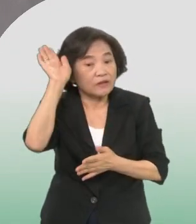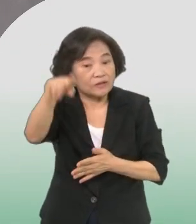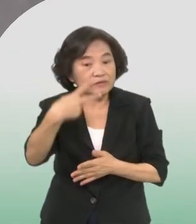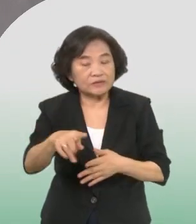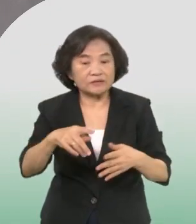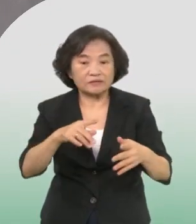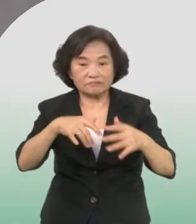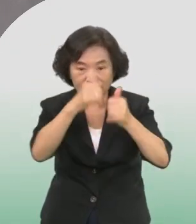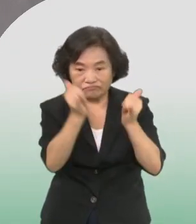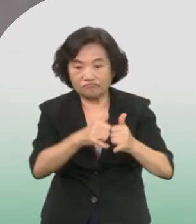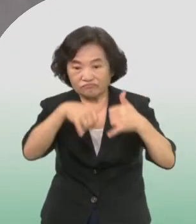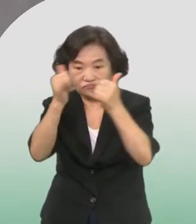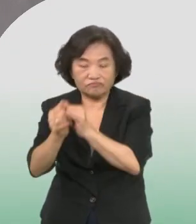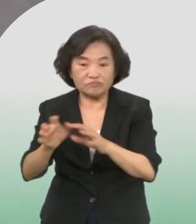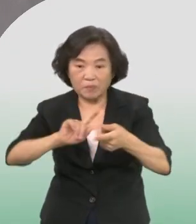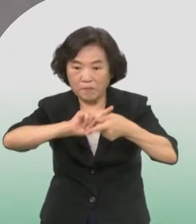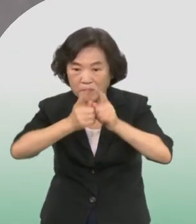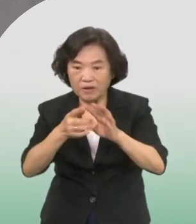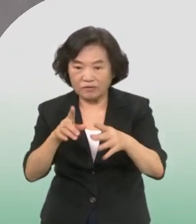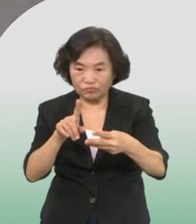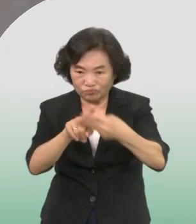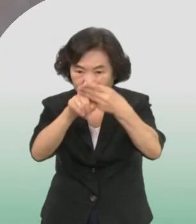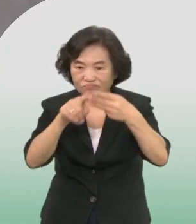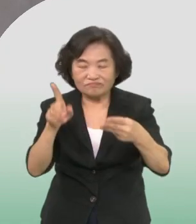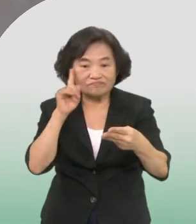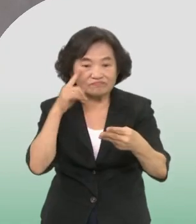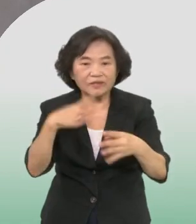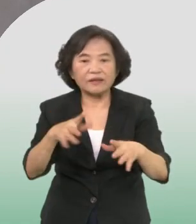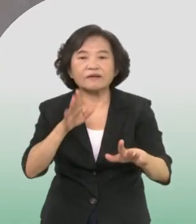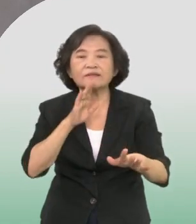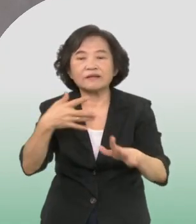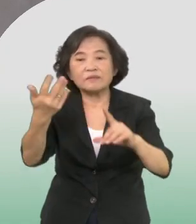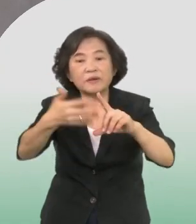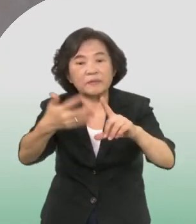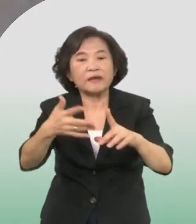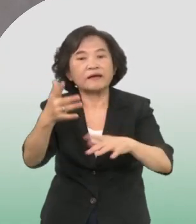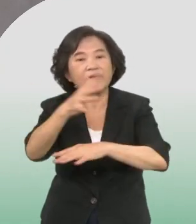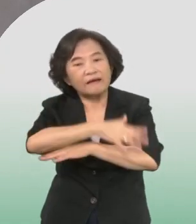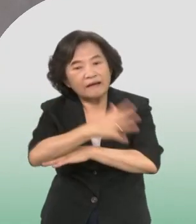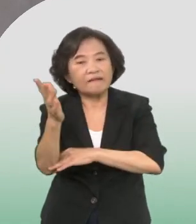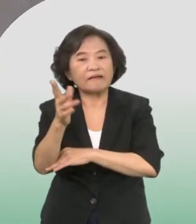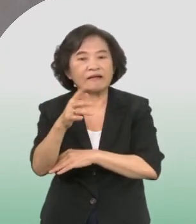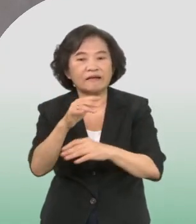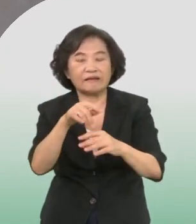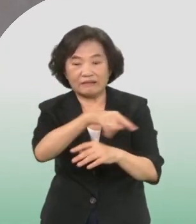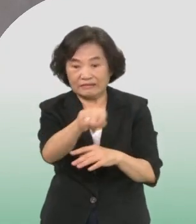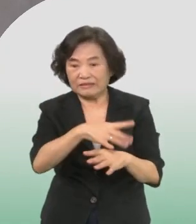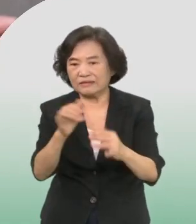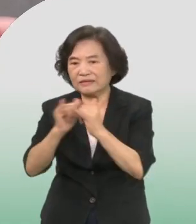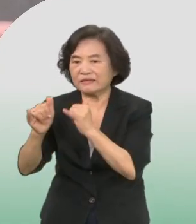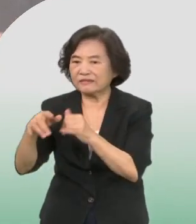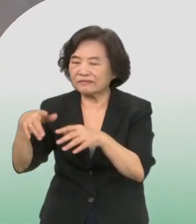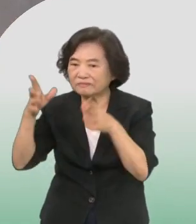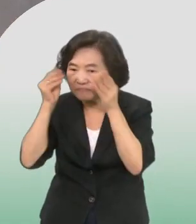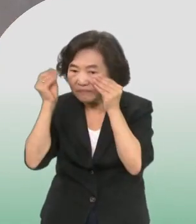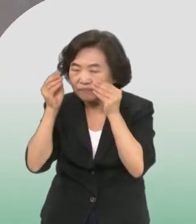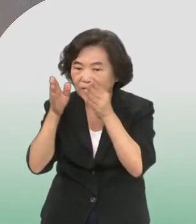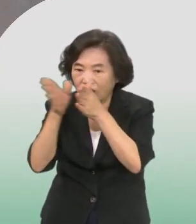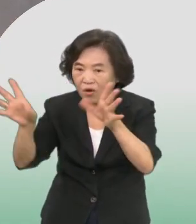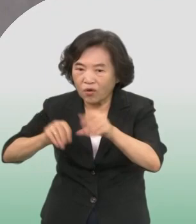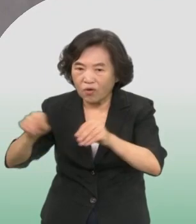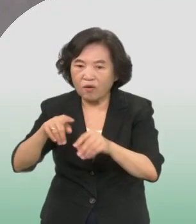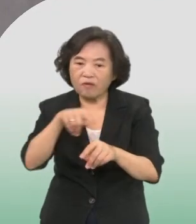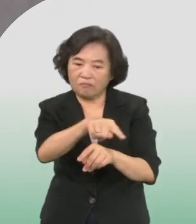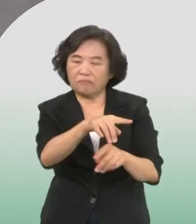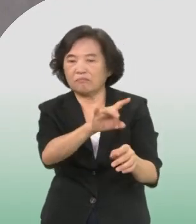群主流化的这个方向一起来推动，特别是媒体。媒体是我们所有社会知